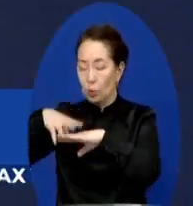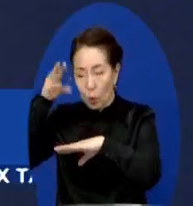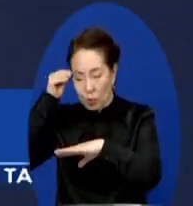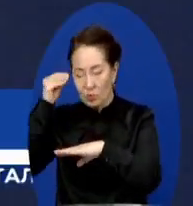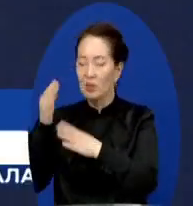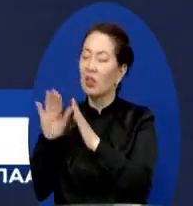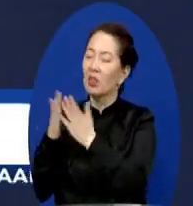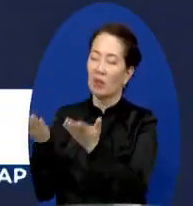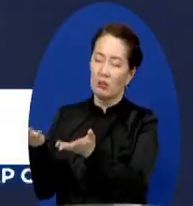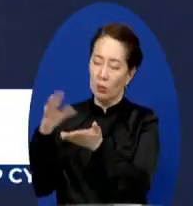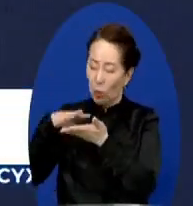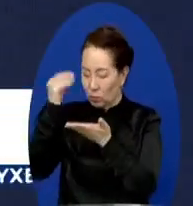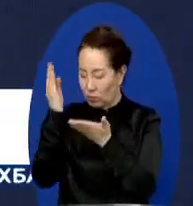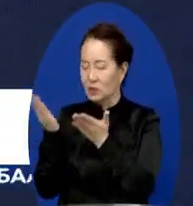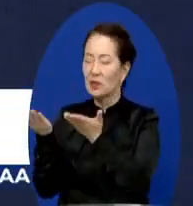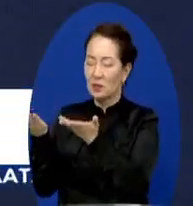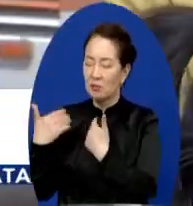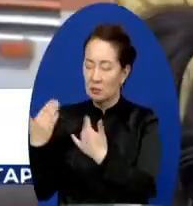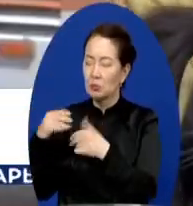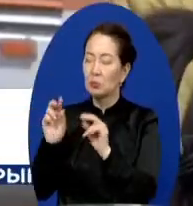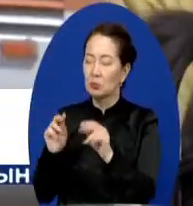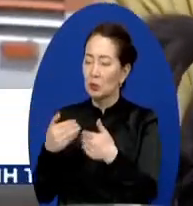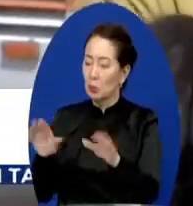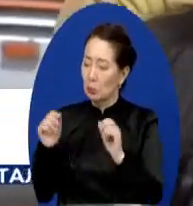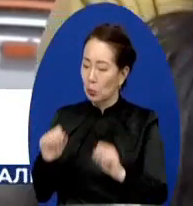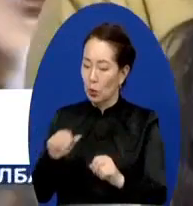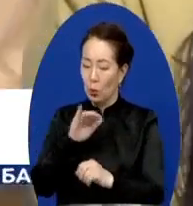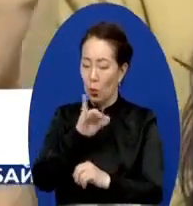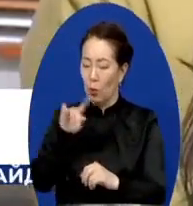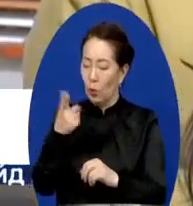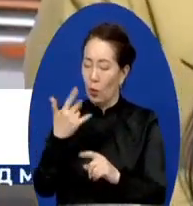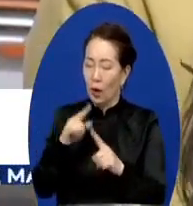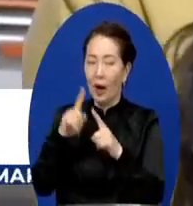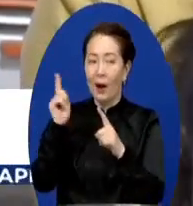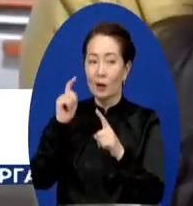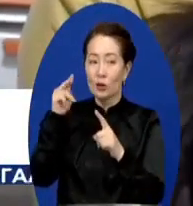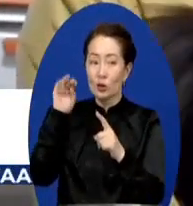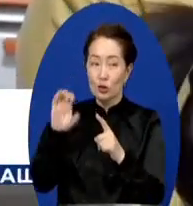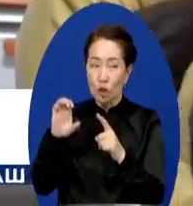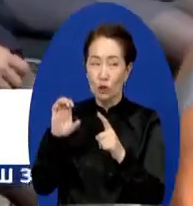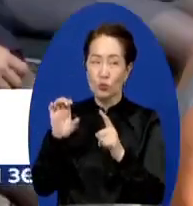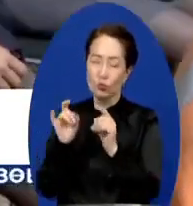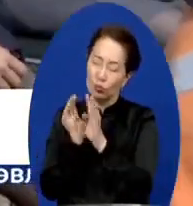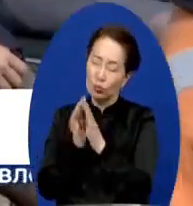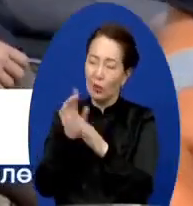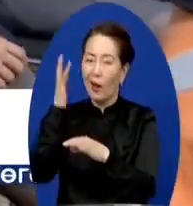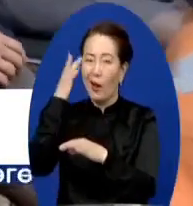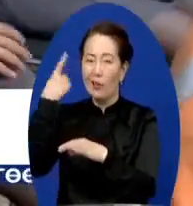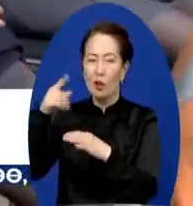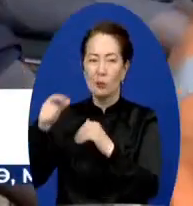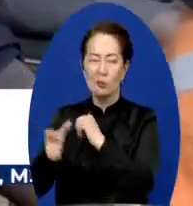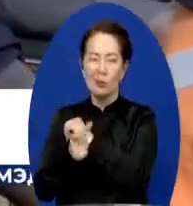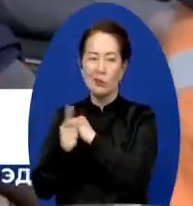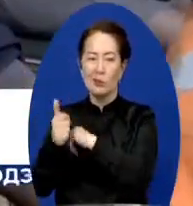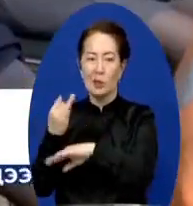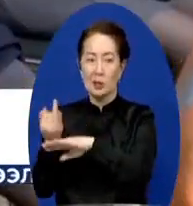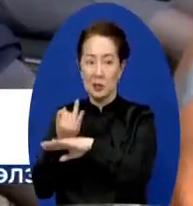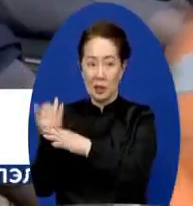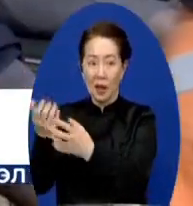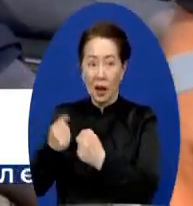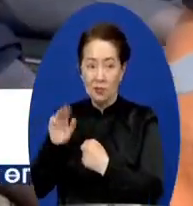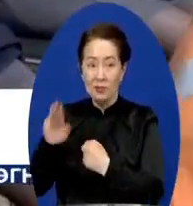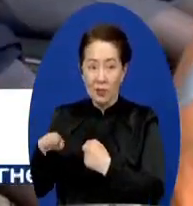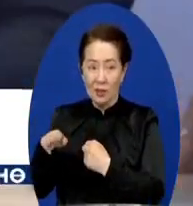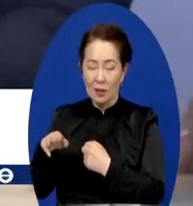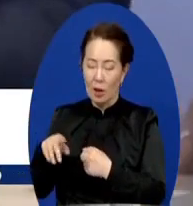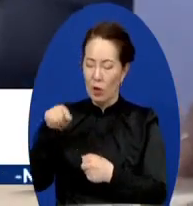байна. Өнөөдөр манай улс уул уурхай газрын тос эрчим хүчгээд томоохон төслүүдэд хэрэгжүүлэхэд гаднаас өндөр чадвартай инженерүүдийг авч байна.